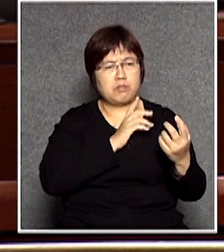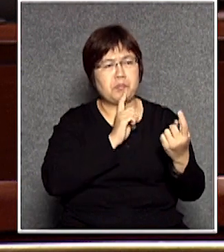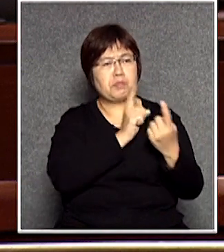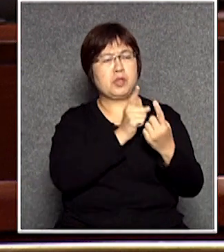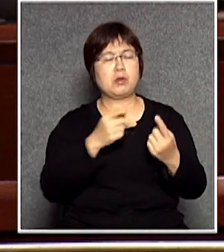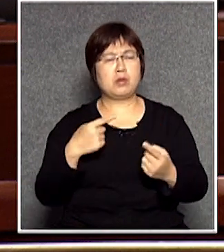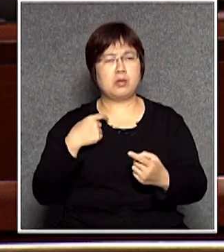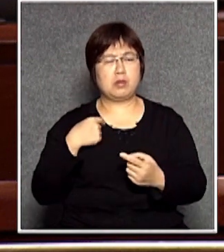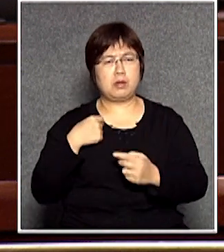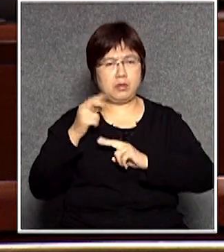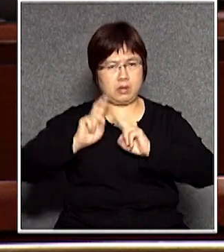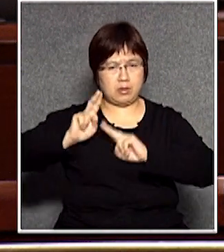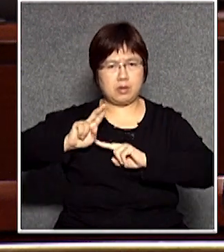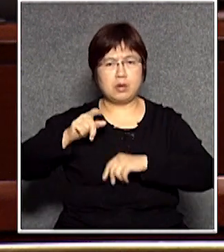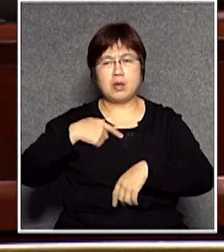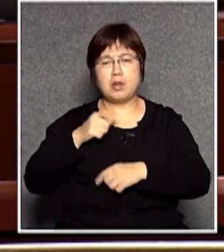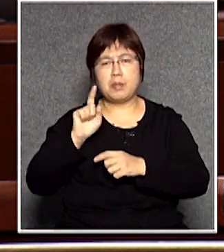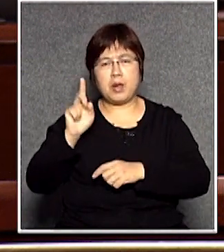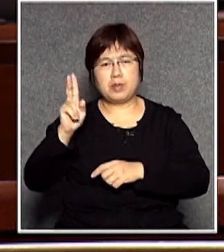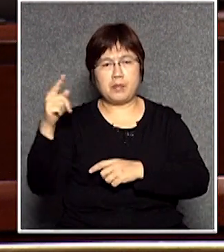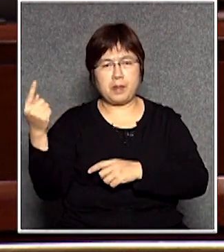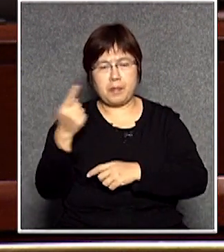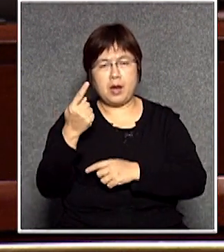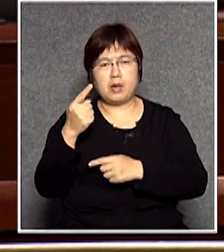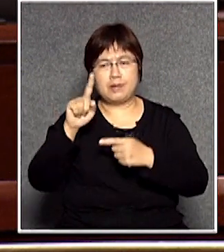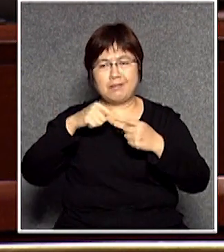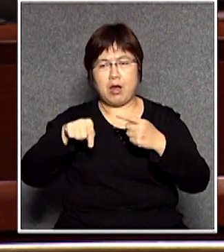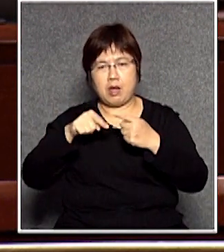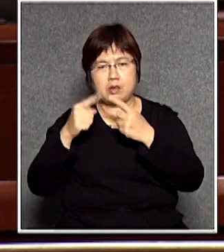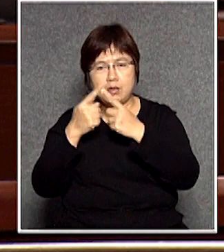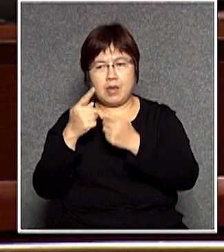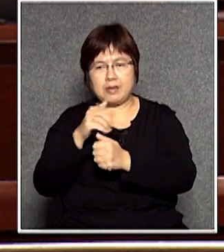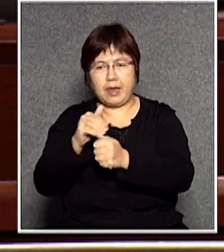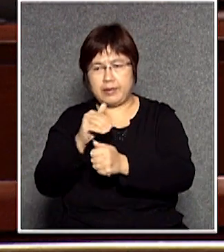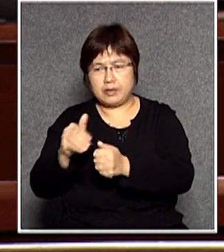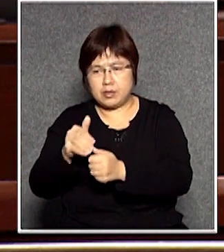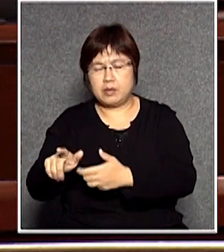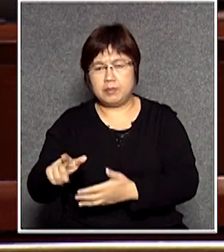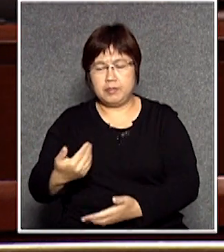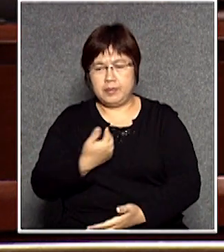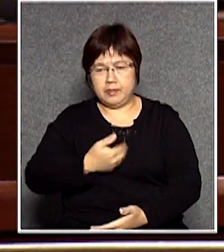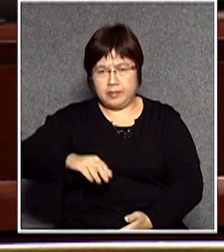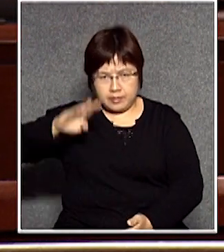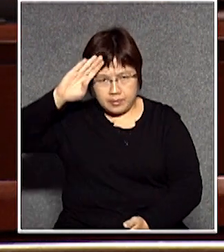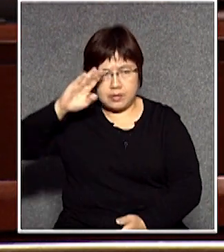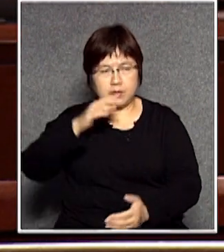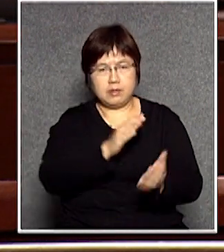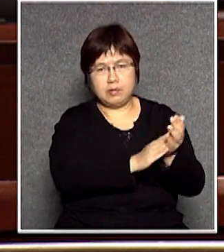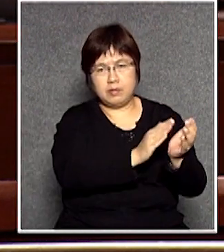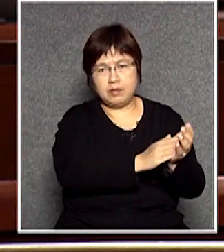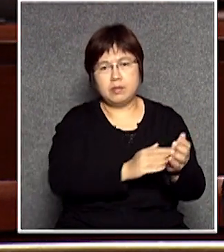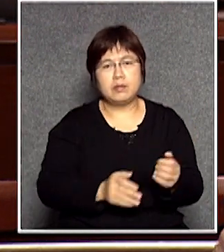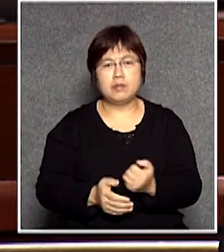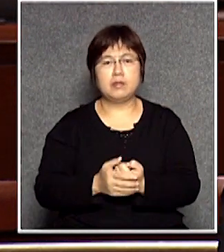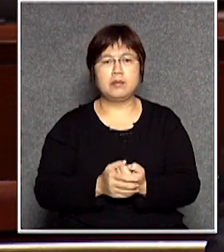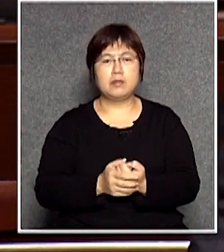向以數以百萬計的猶太人被屠殺是作出最誠懇的道歉。所